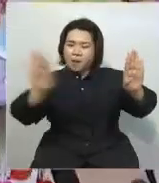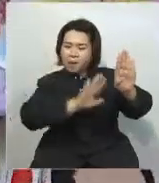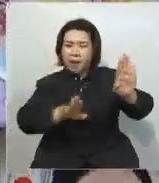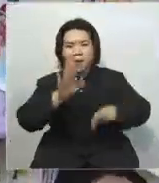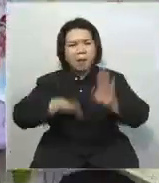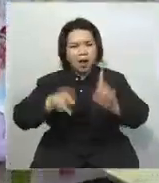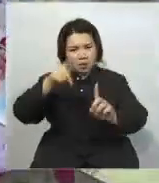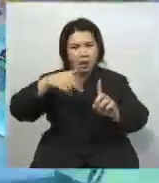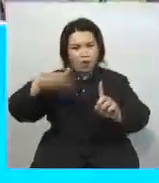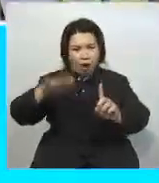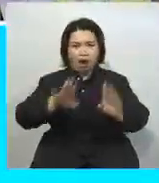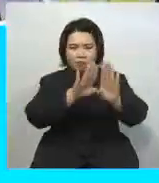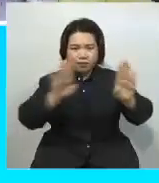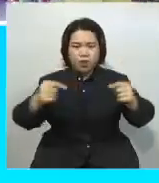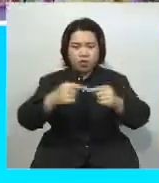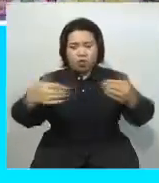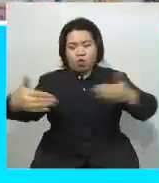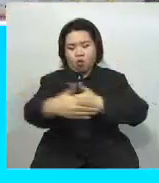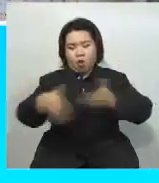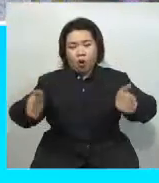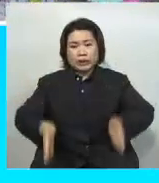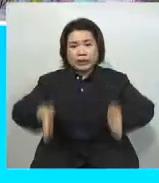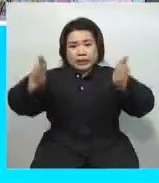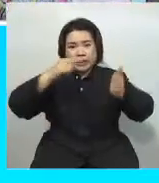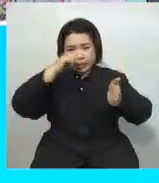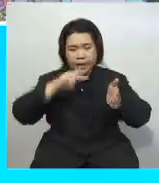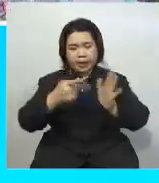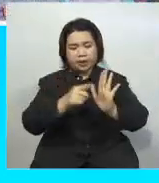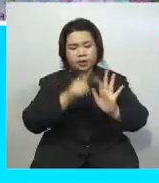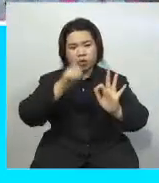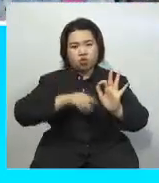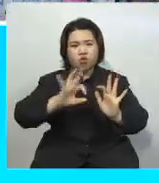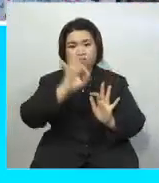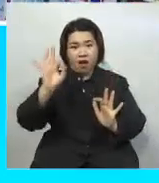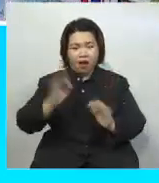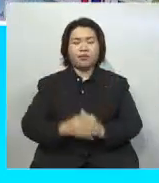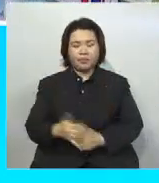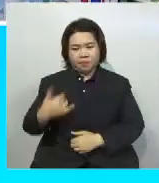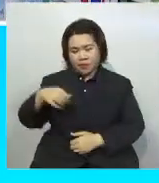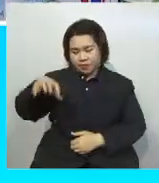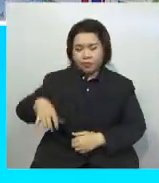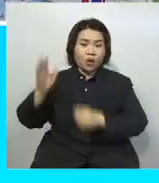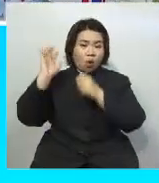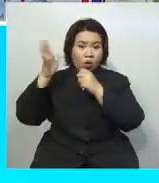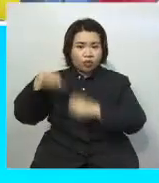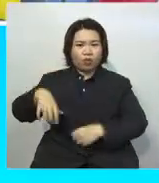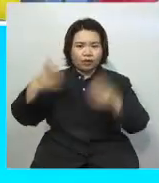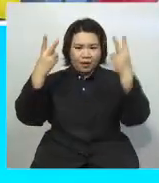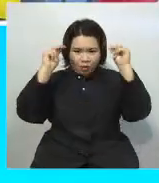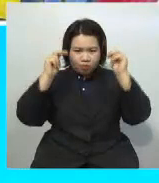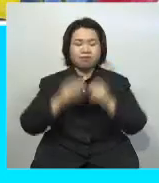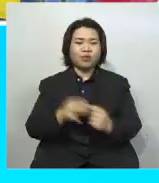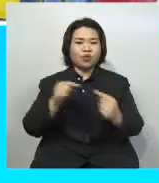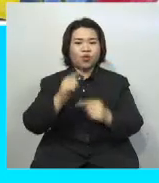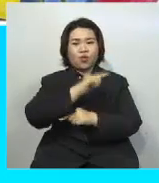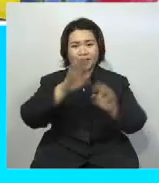ฉบับค่ะจัดแสดงอยู่ที่ห้องโถงตึกไทยคู่ฟ้าแล้วก็ส่วนหนึ่งนำมาจัดแสดงที่สำนักโฆษกประจำสำนักนายกรัฐมนตรี